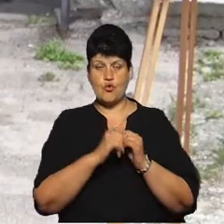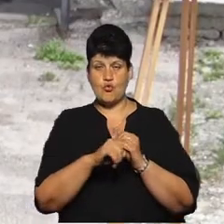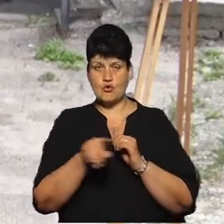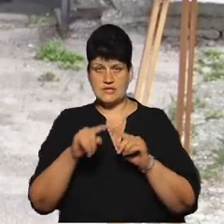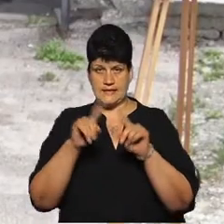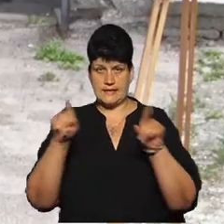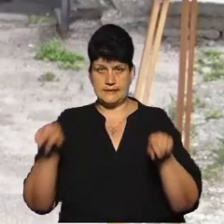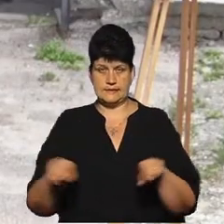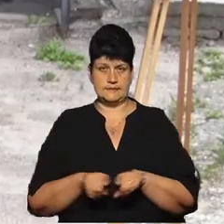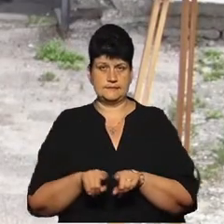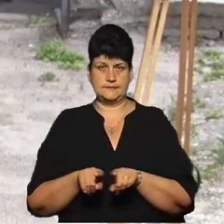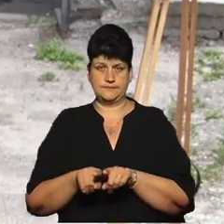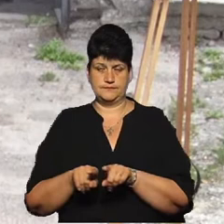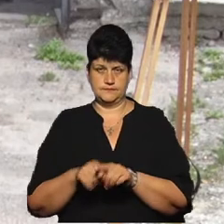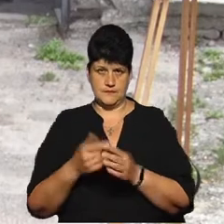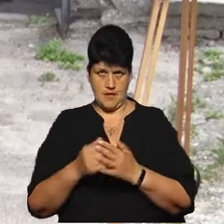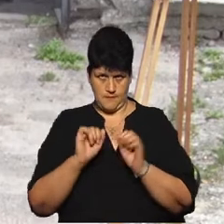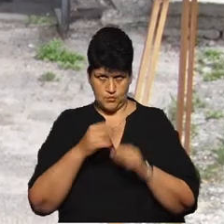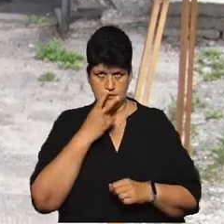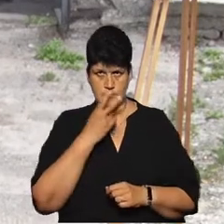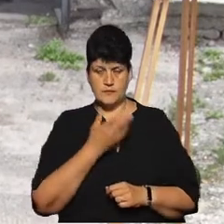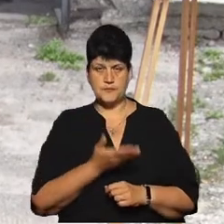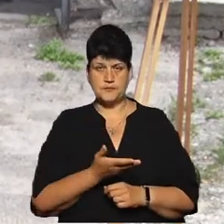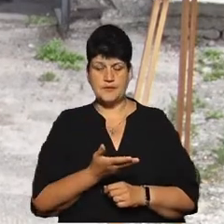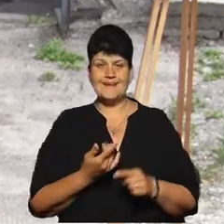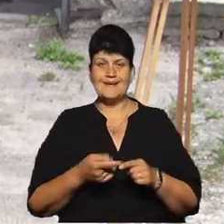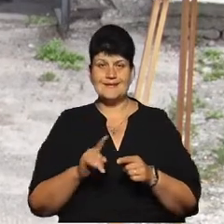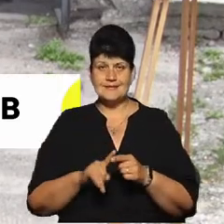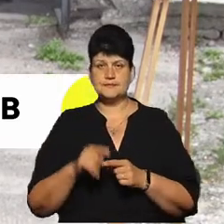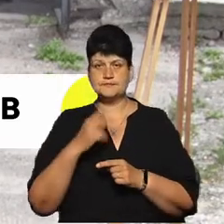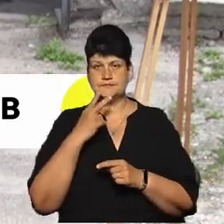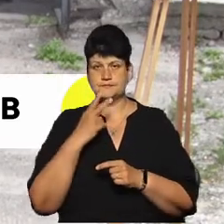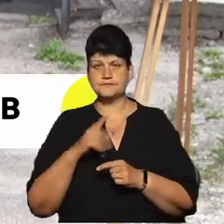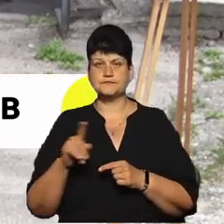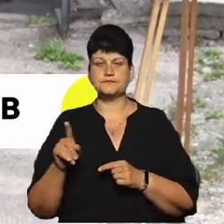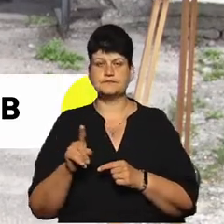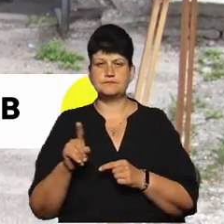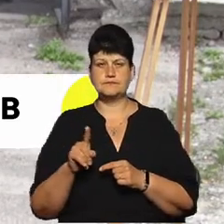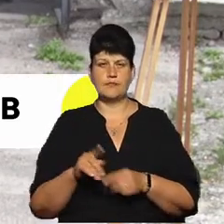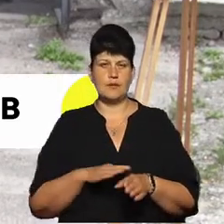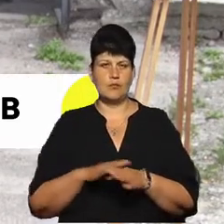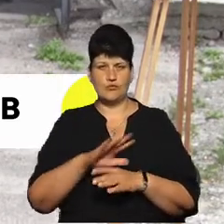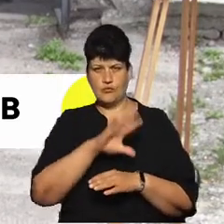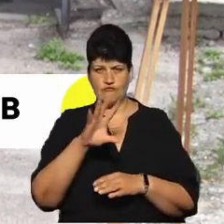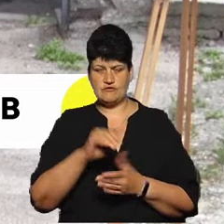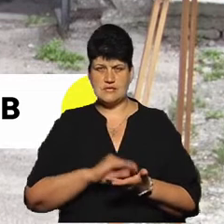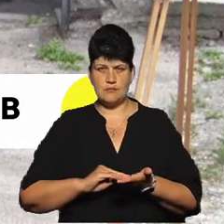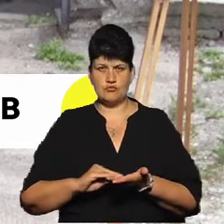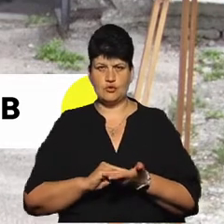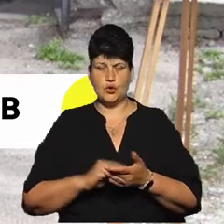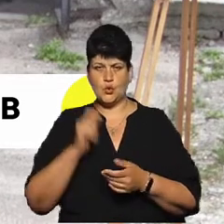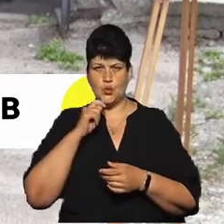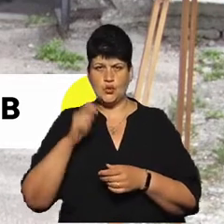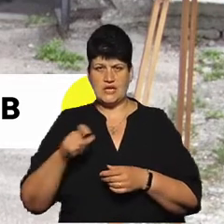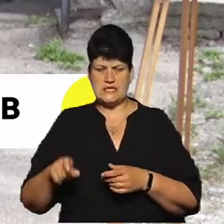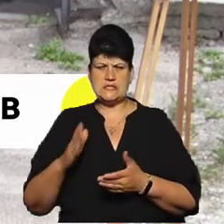похожі сюжети, як ми можемо бачити. І саме це демонструє, що абсолютно все повторюється. Українці мають бути готові,